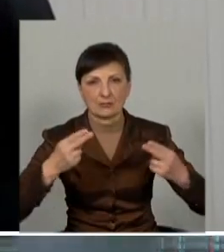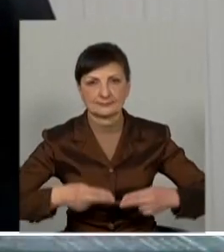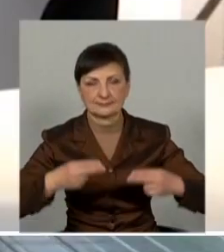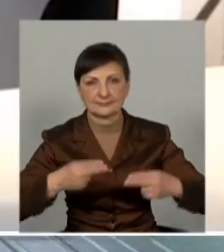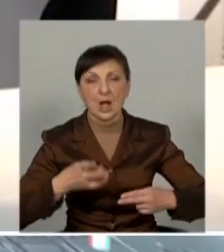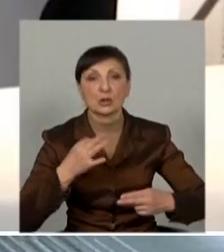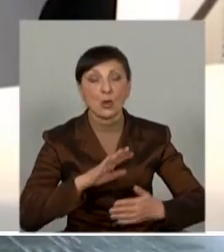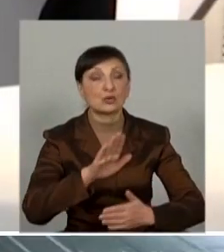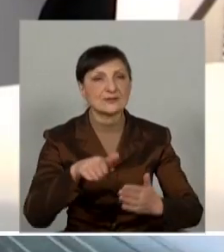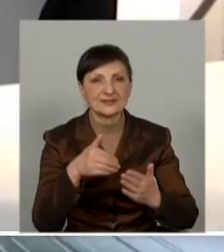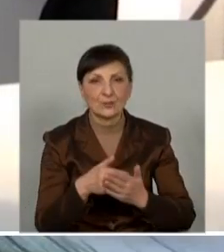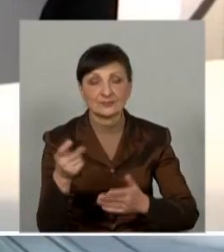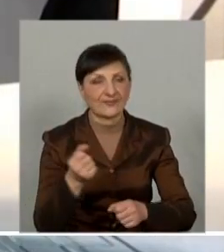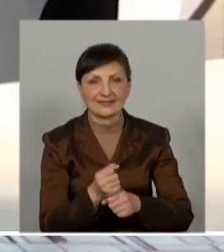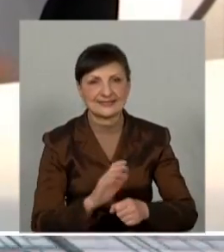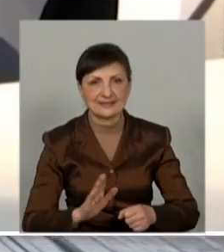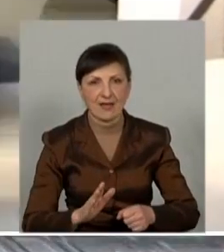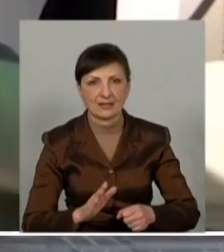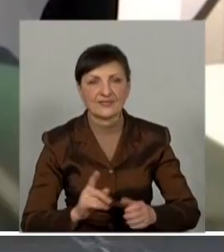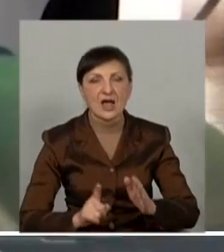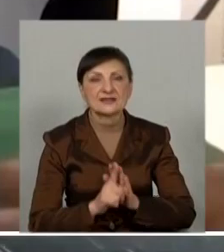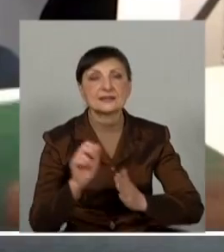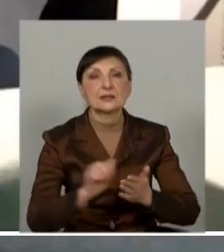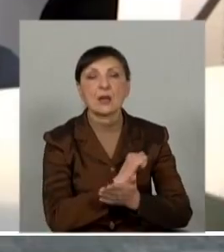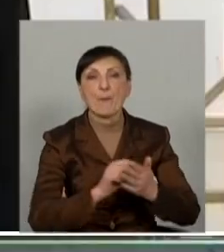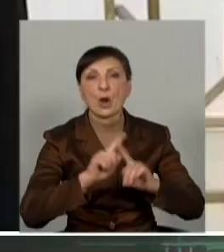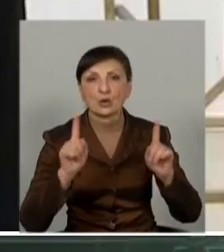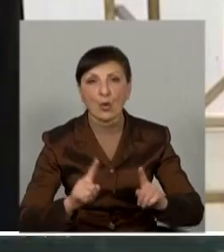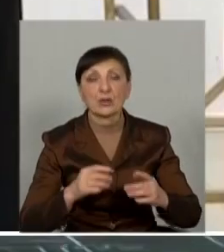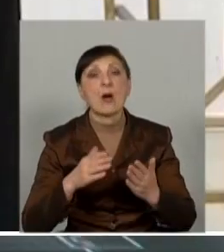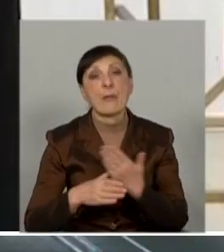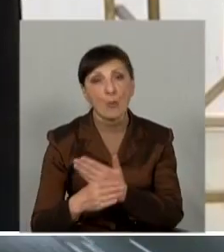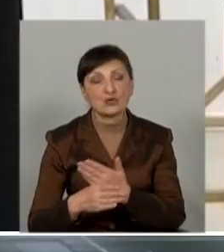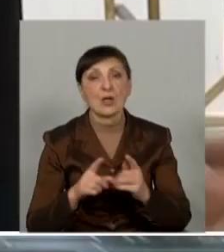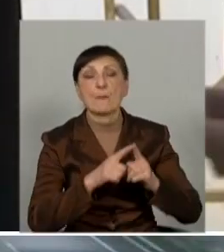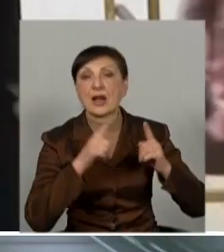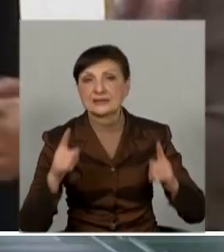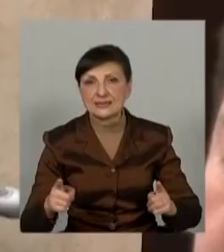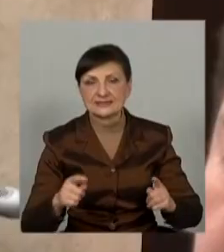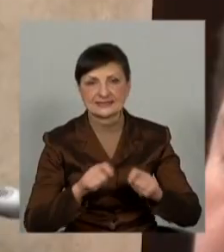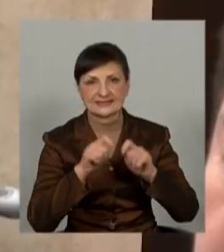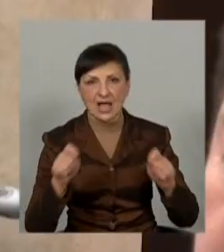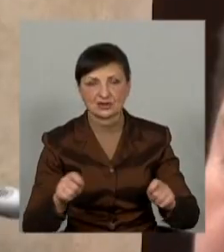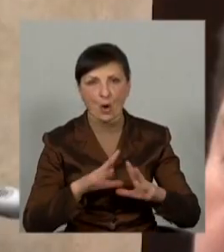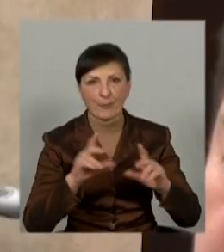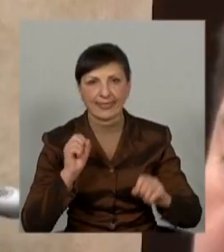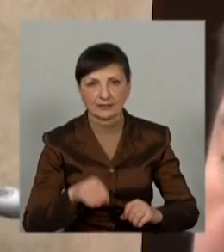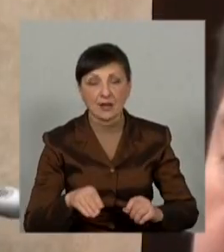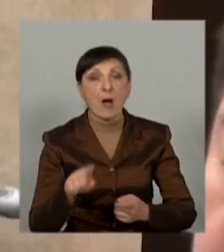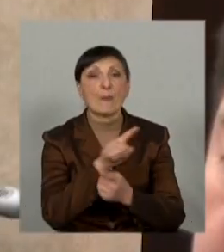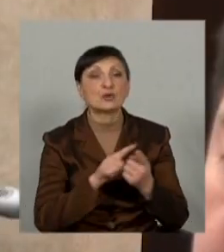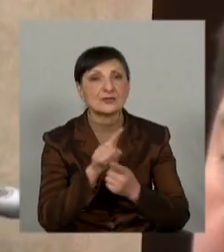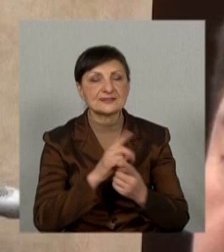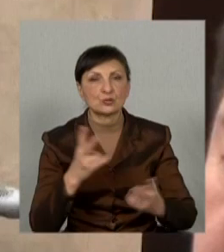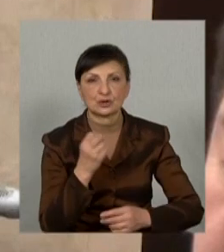пункты. Но до сих пор этого не сделала. Ратификация протокола позволит продлить сроки сдачи объектов. В целом модернизации